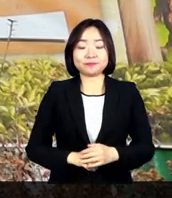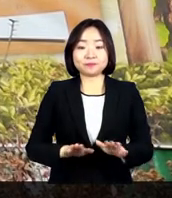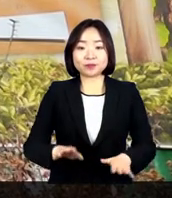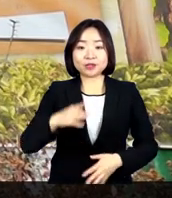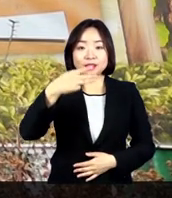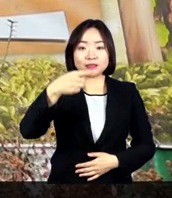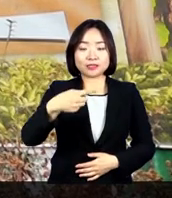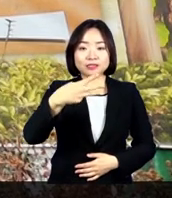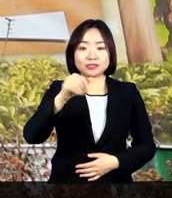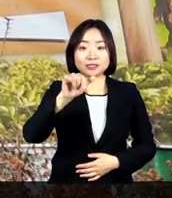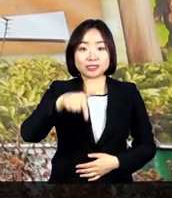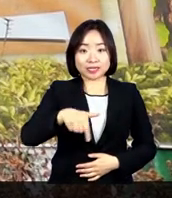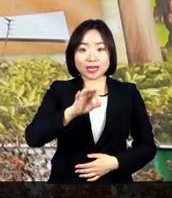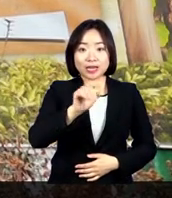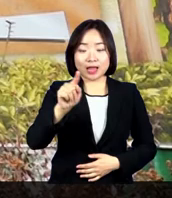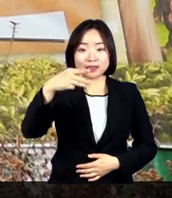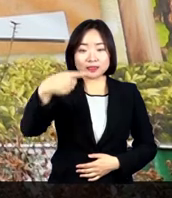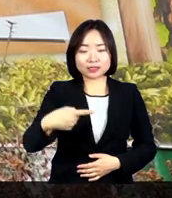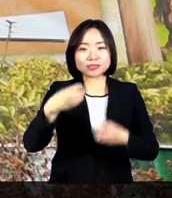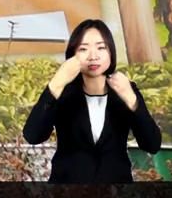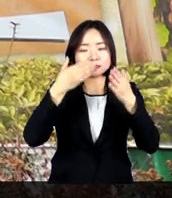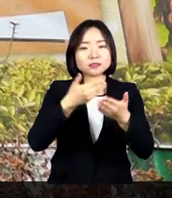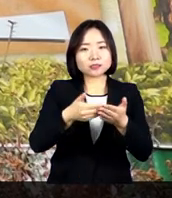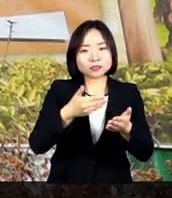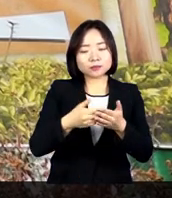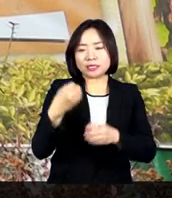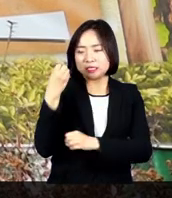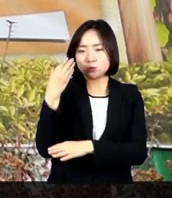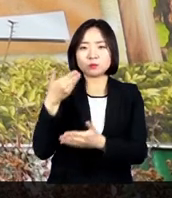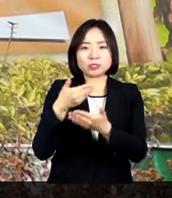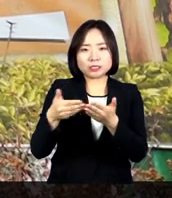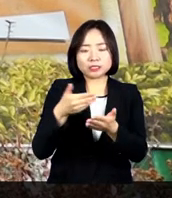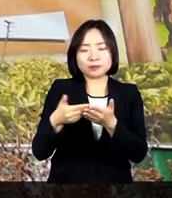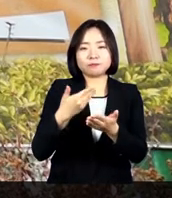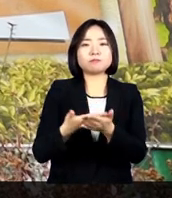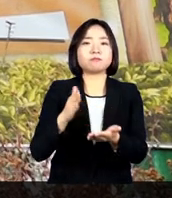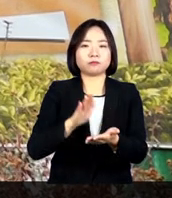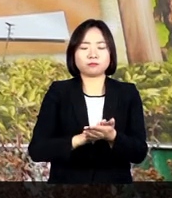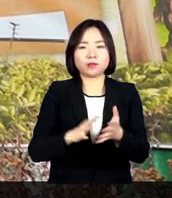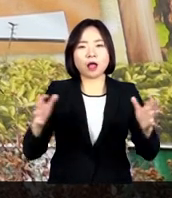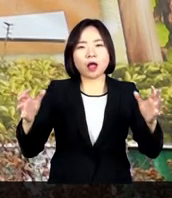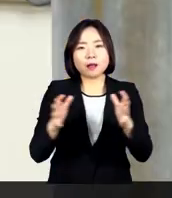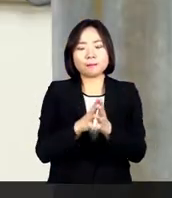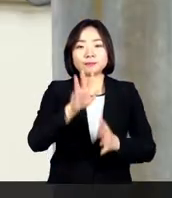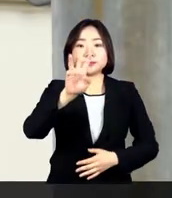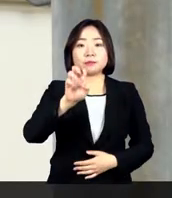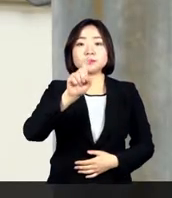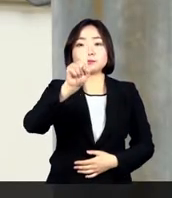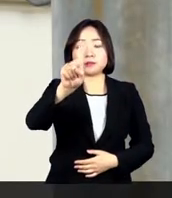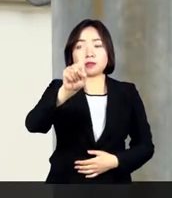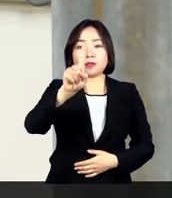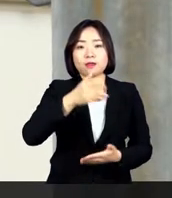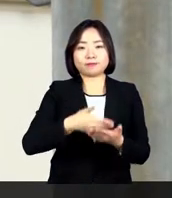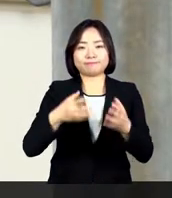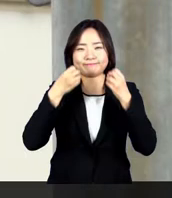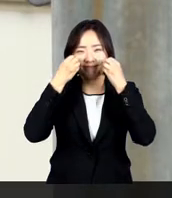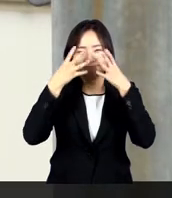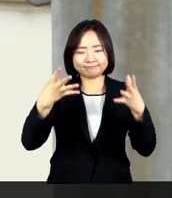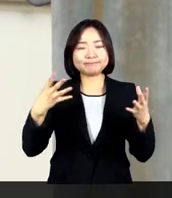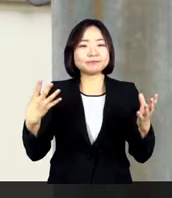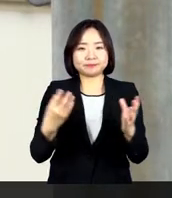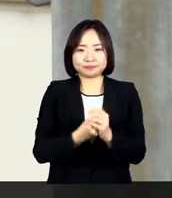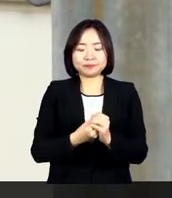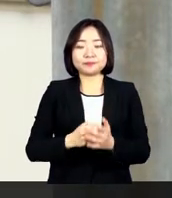이번에 트리가트 4점과 신규 벽화 12점, 기존 벽화 15점을 보수하는 등 총 31점의 벽화를